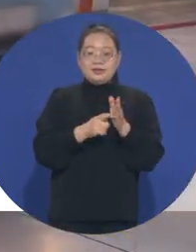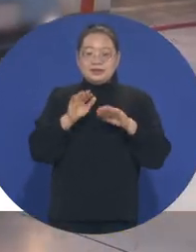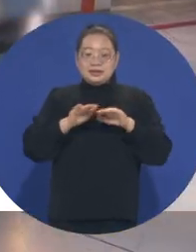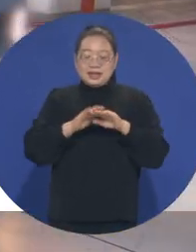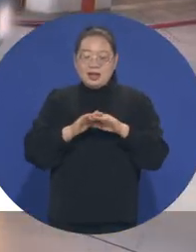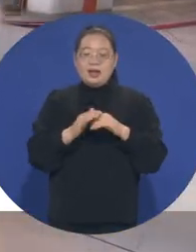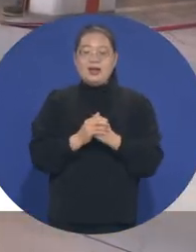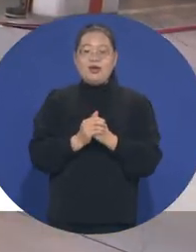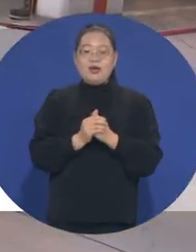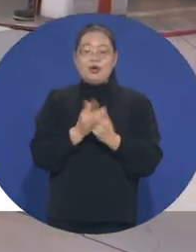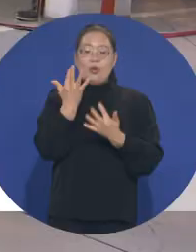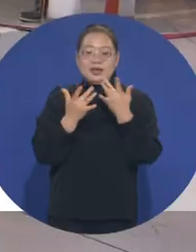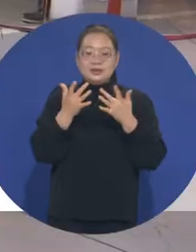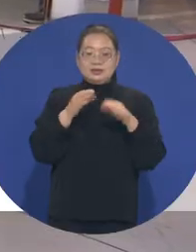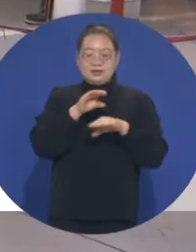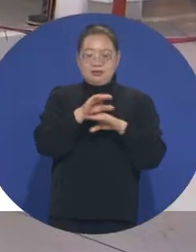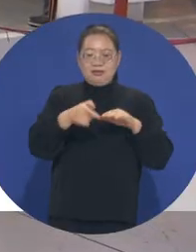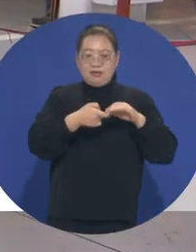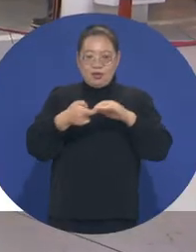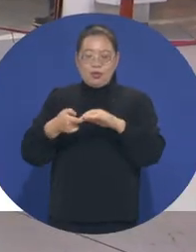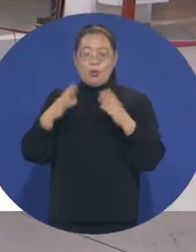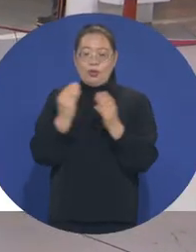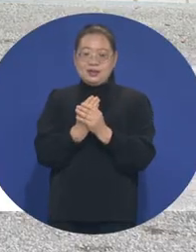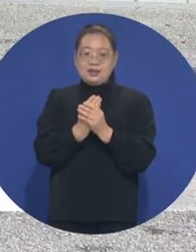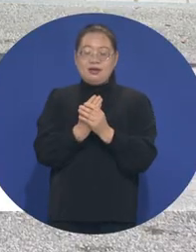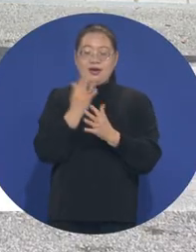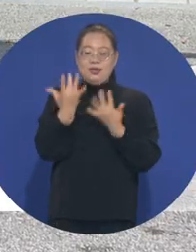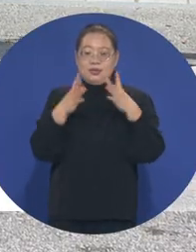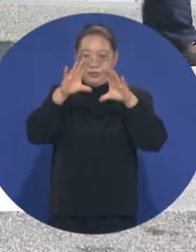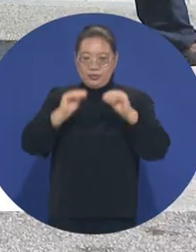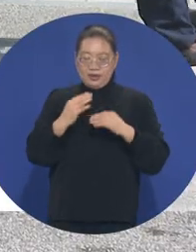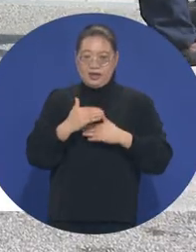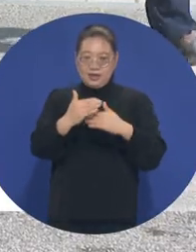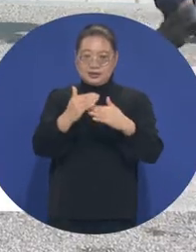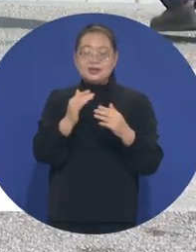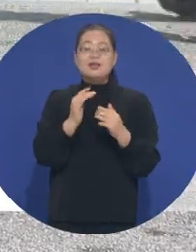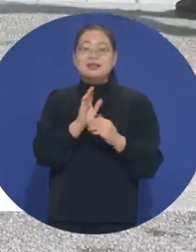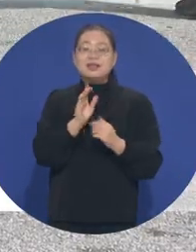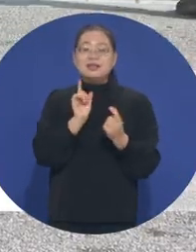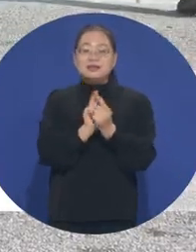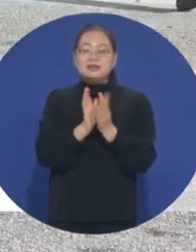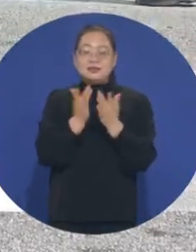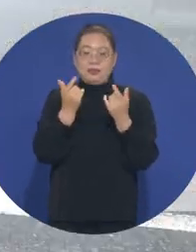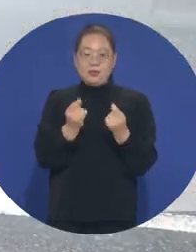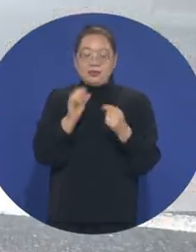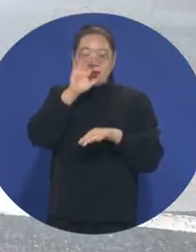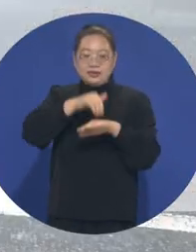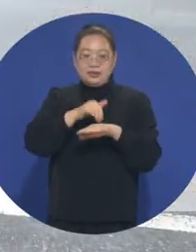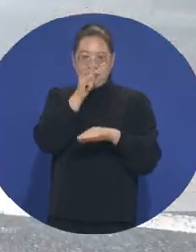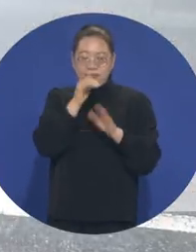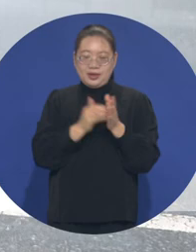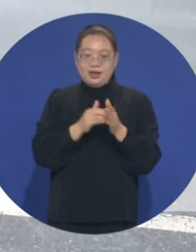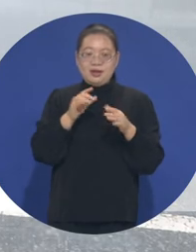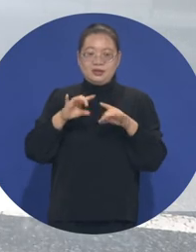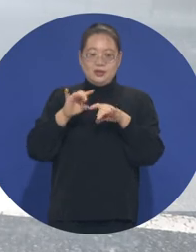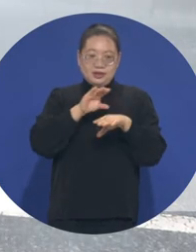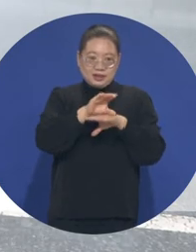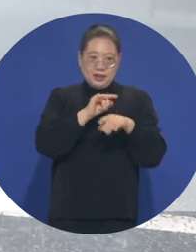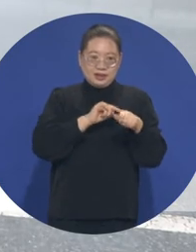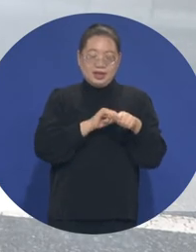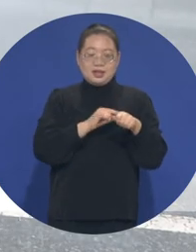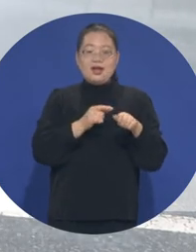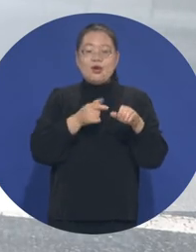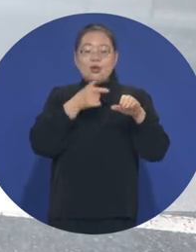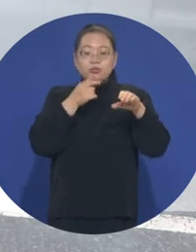화재 차량 견인과 완전 진화에 이르는 전 과정이 실전처럼 진행됐습니다. 특히 전기차의 특성을 고려한 상방